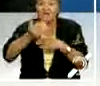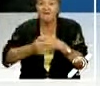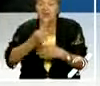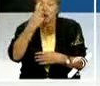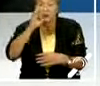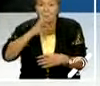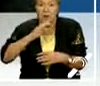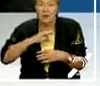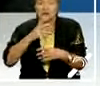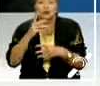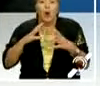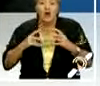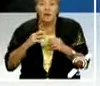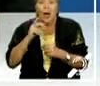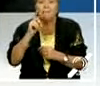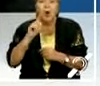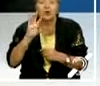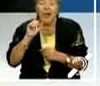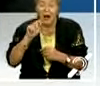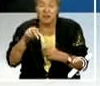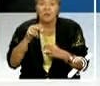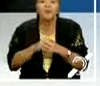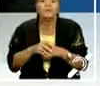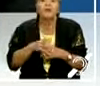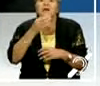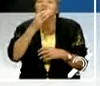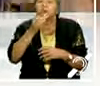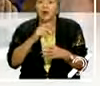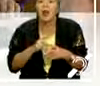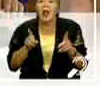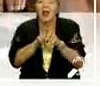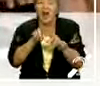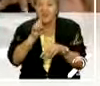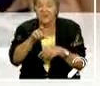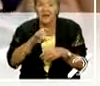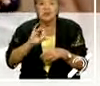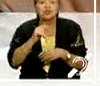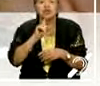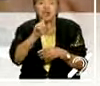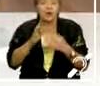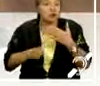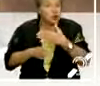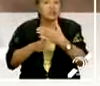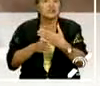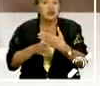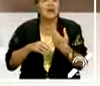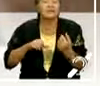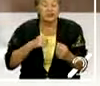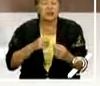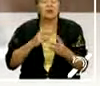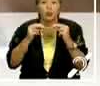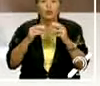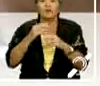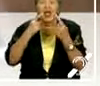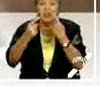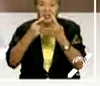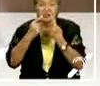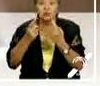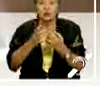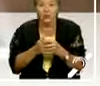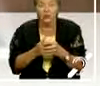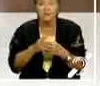vicepreședintele PNL, Rareș Bogdan, susține de asemenea și el că sunt mai multe discuții și